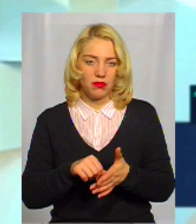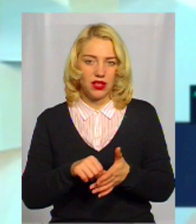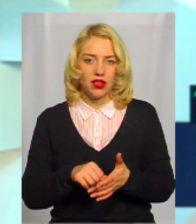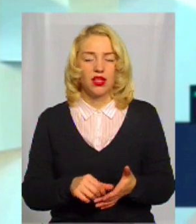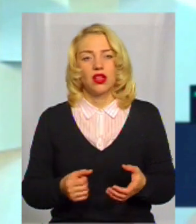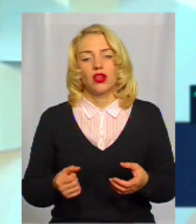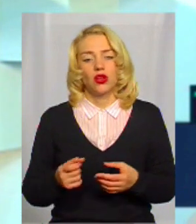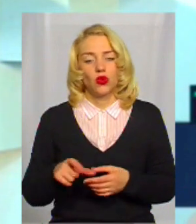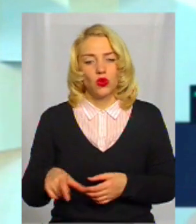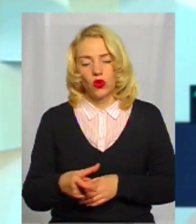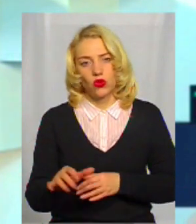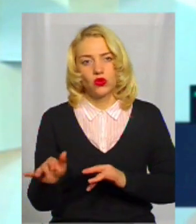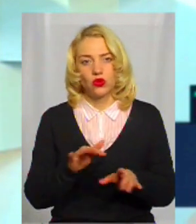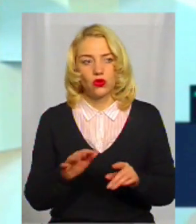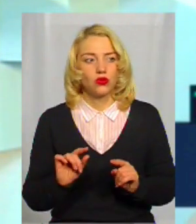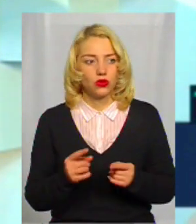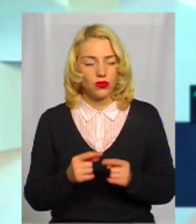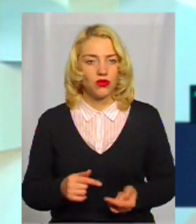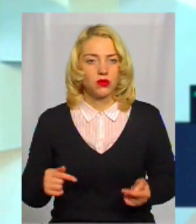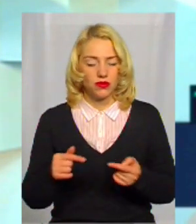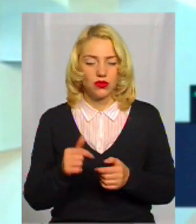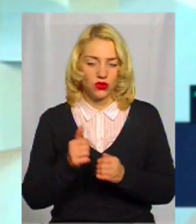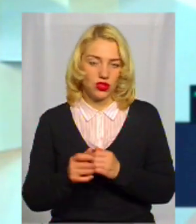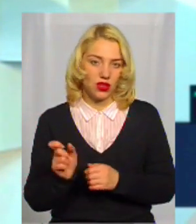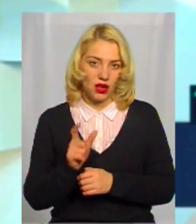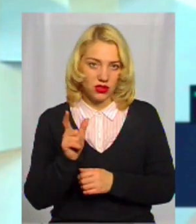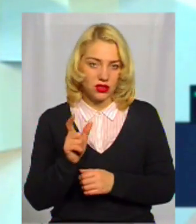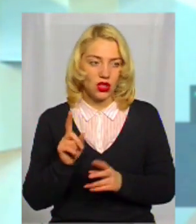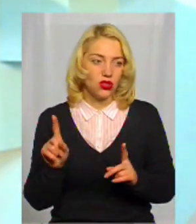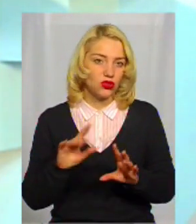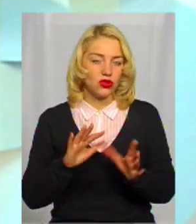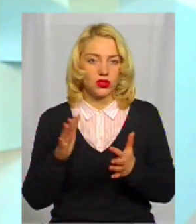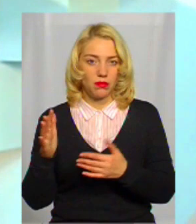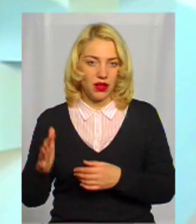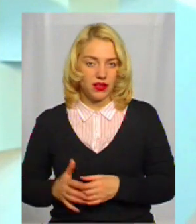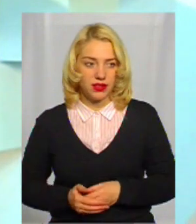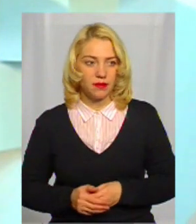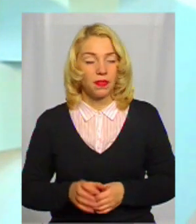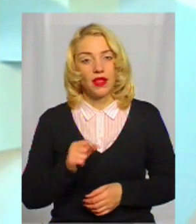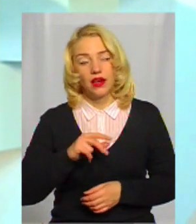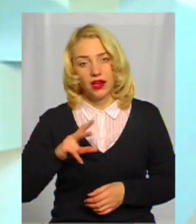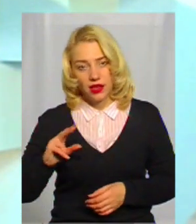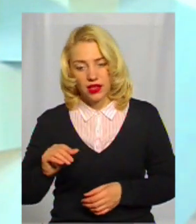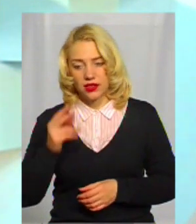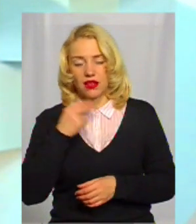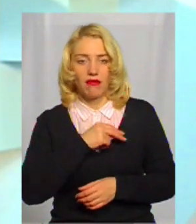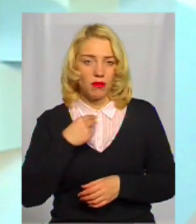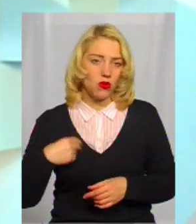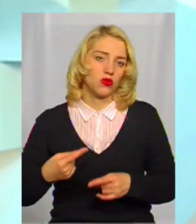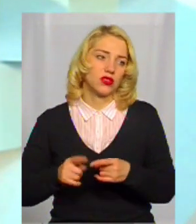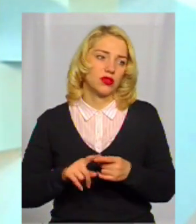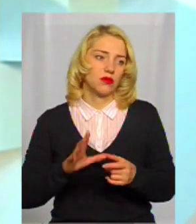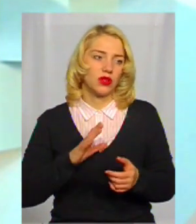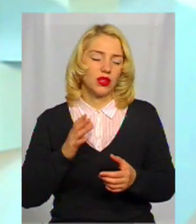учасниками дорожнього руху, то, відповідно, і кожен раз щось подібне трапляється. Але, слава Богу, це подія була